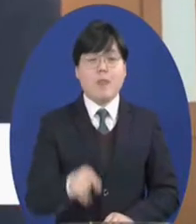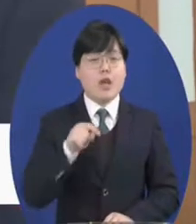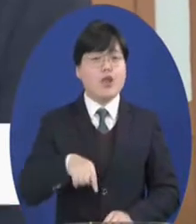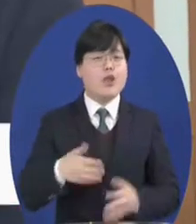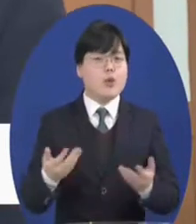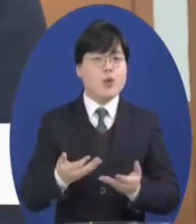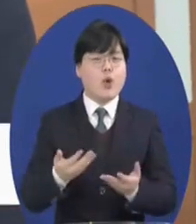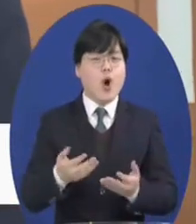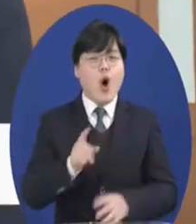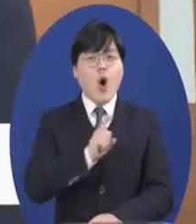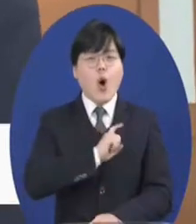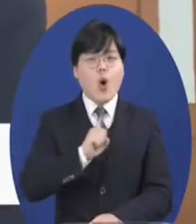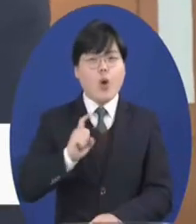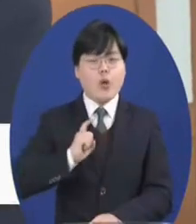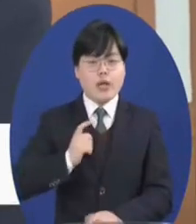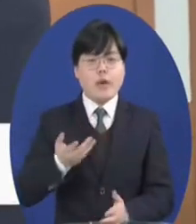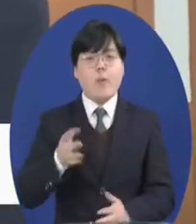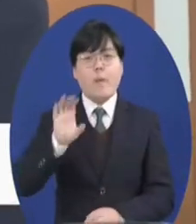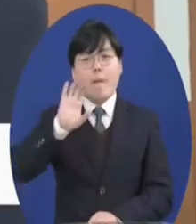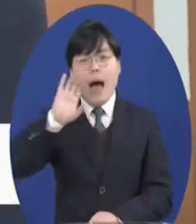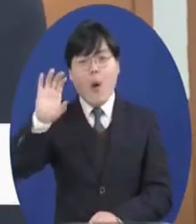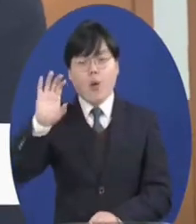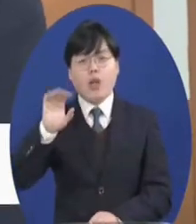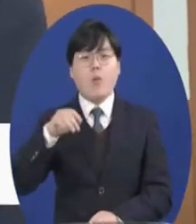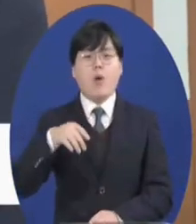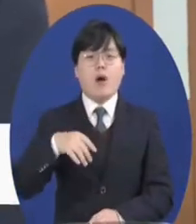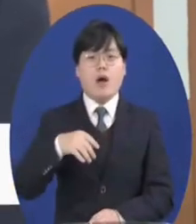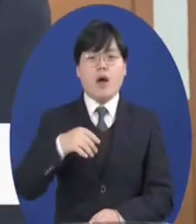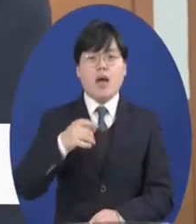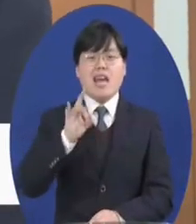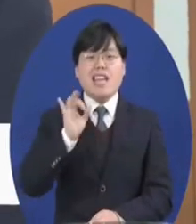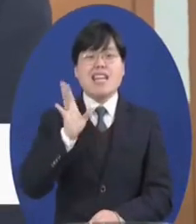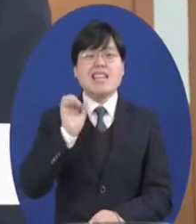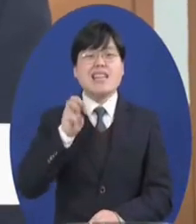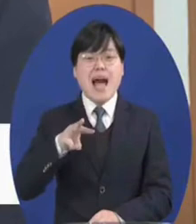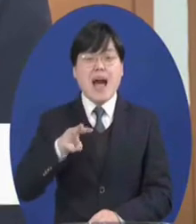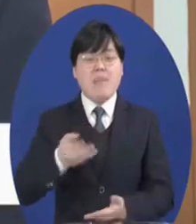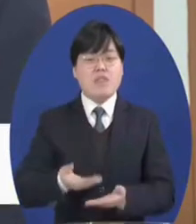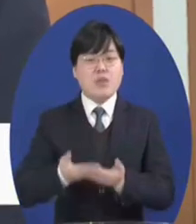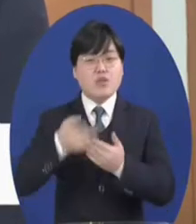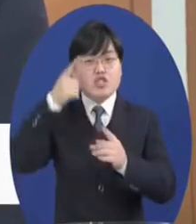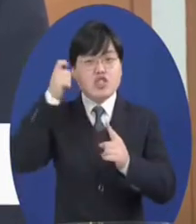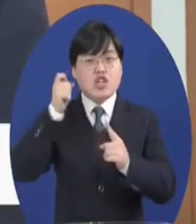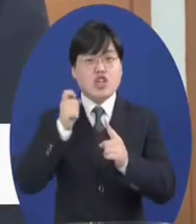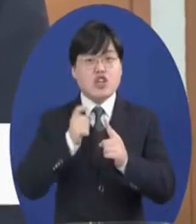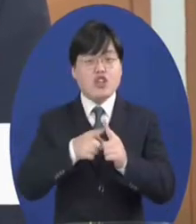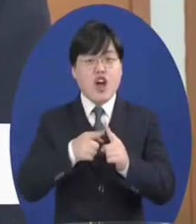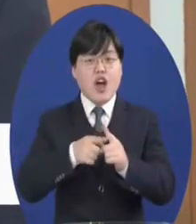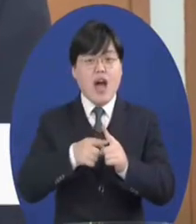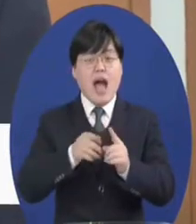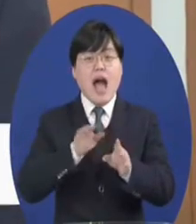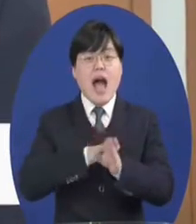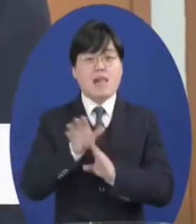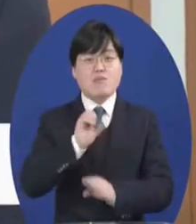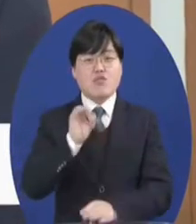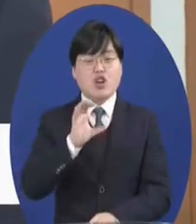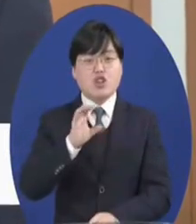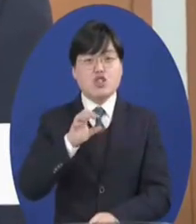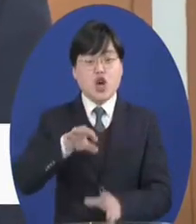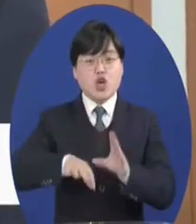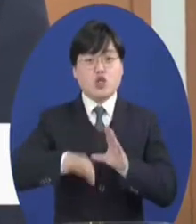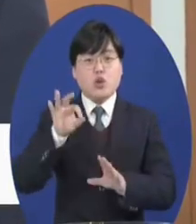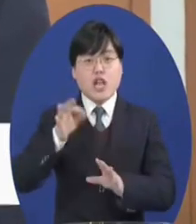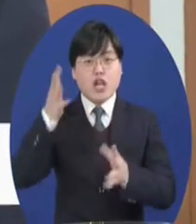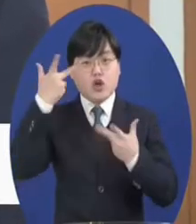Тэгэхээр энэ дээр бол яг хуулийн этгээдүүдийн хувьд бол одоо жишээ нь сурчлагаа, маркетинга дэвшүүлэх За мөн одоо яг албан ёсоор юм суглаа